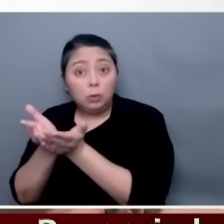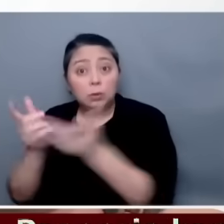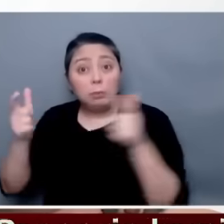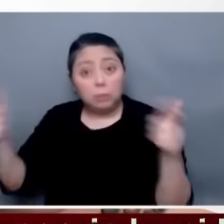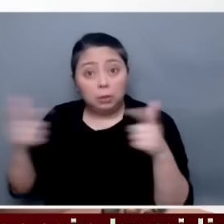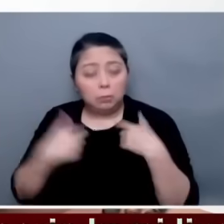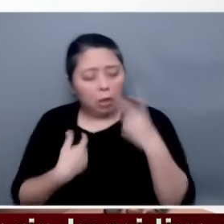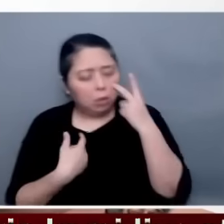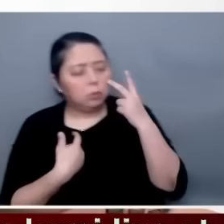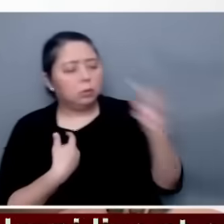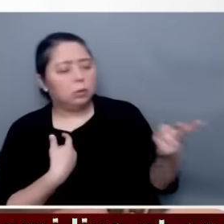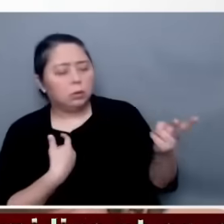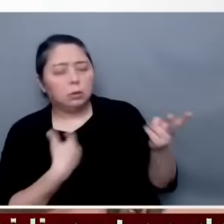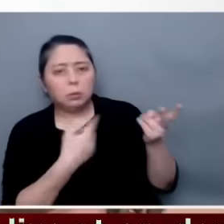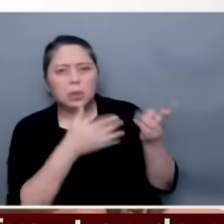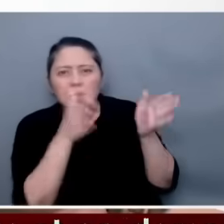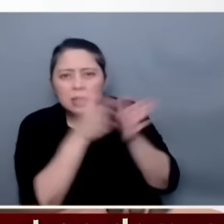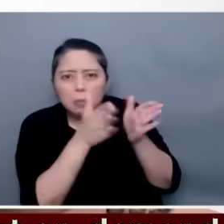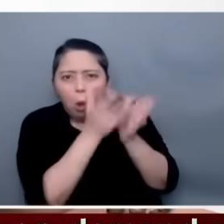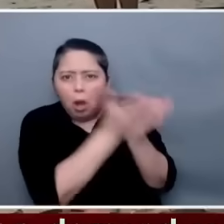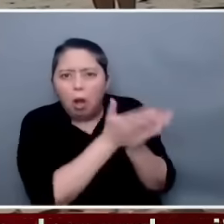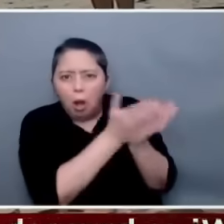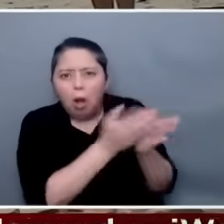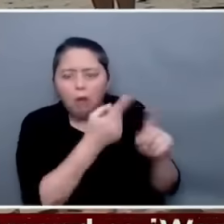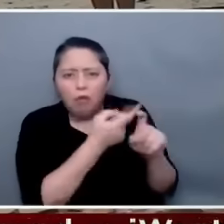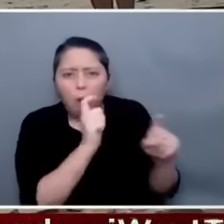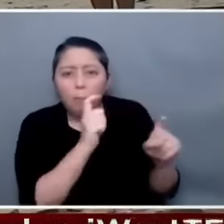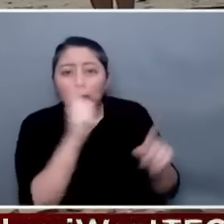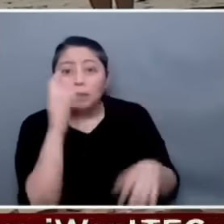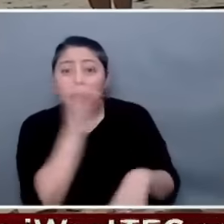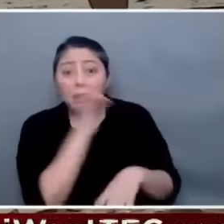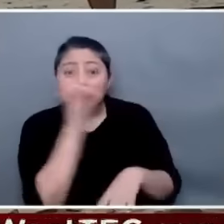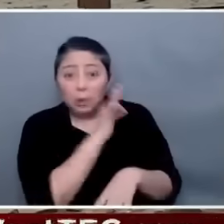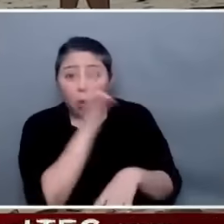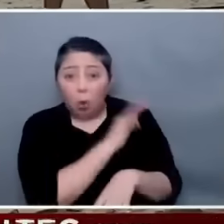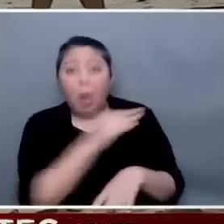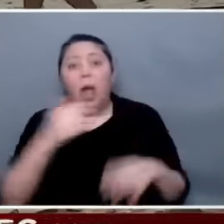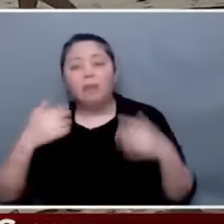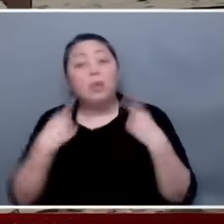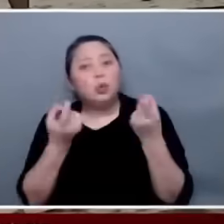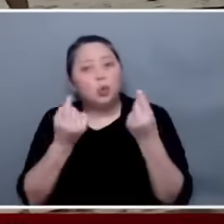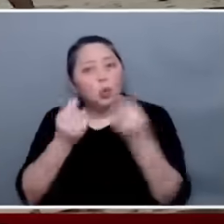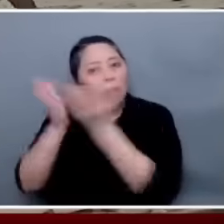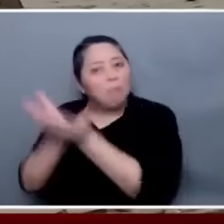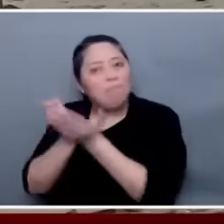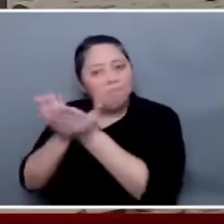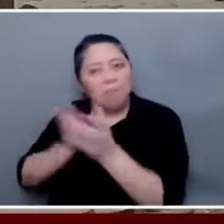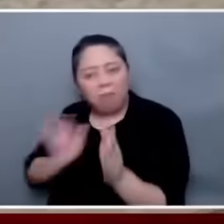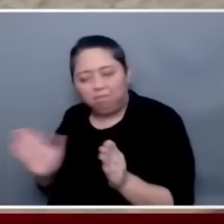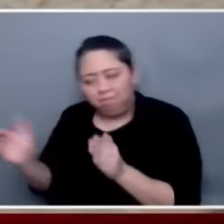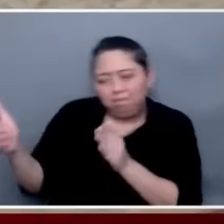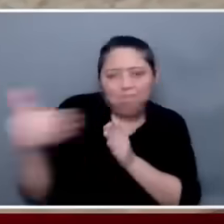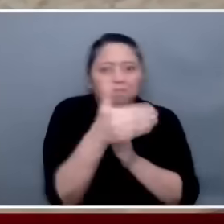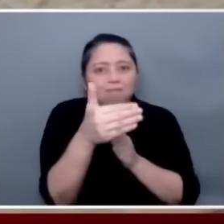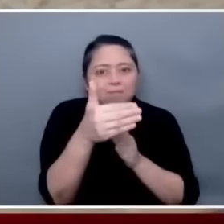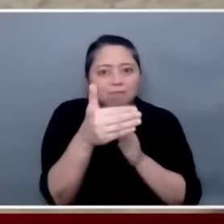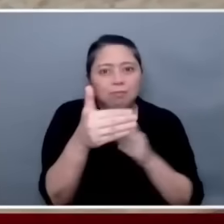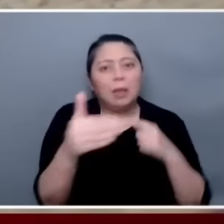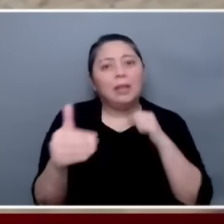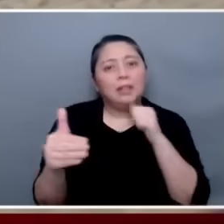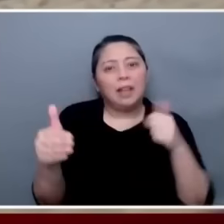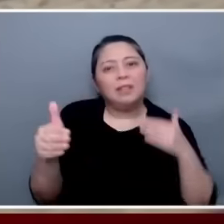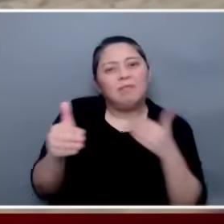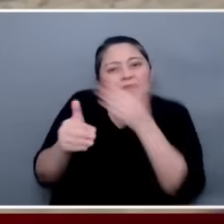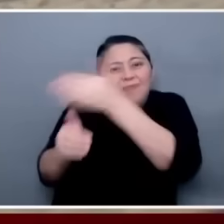parang tatakbo sila ng ganun para parang harangin kami. Kasamang pinag-aralan ng misyon ng UP Marine Science Institute at ng National